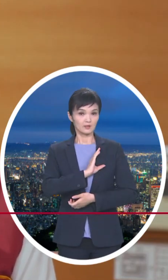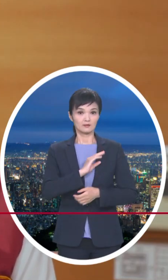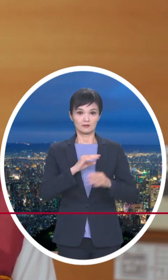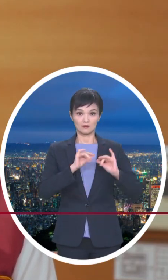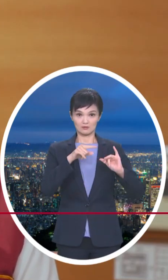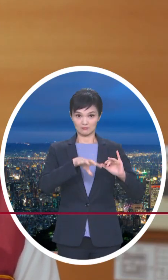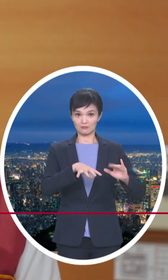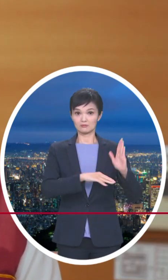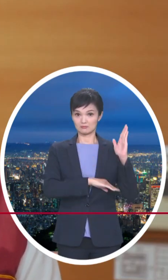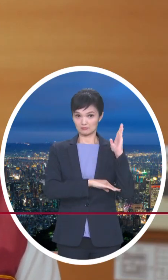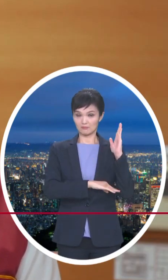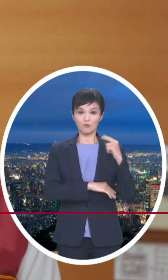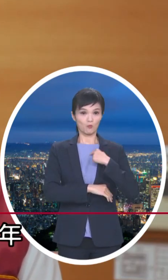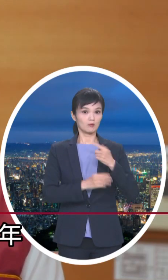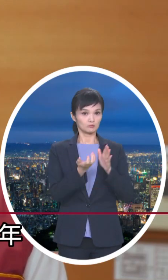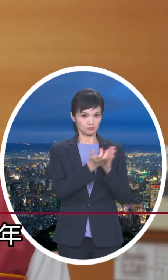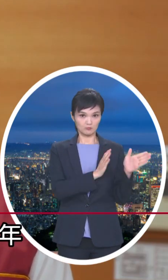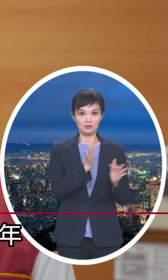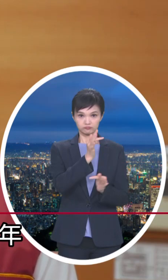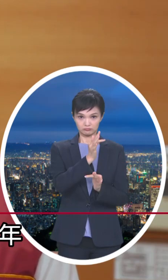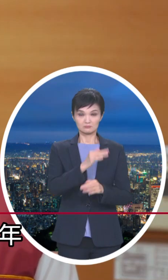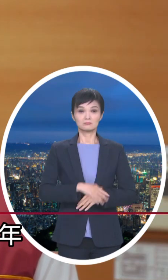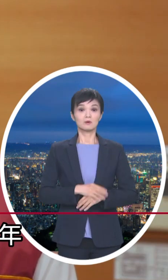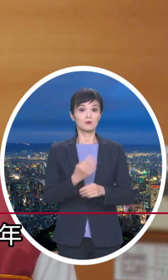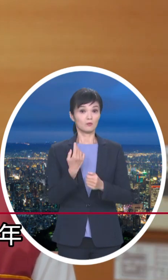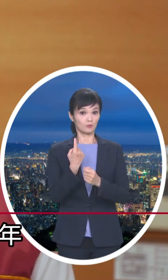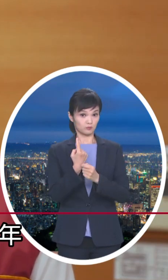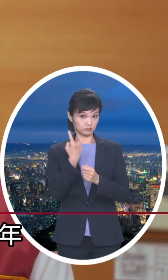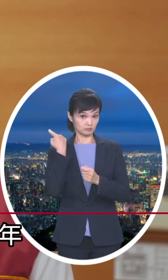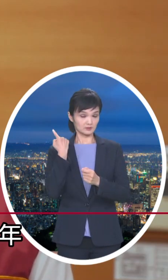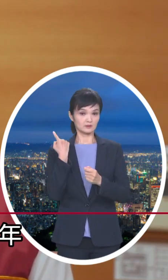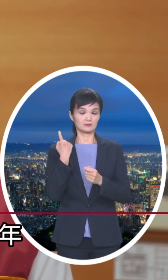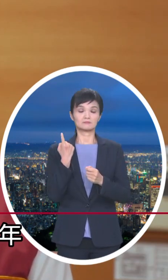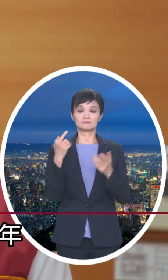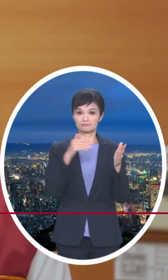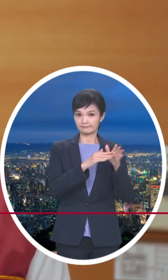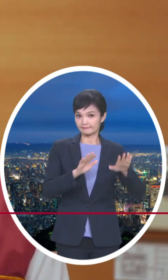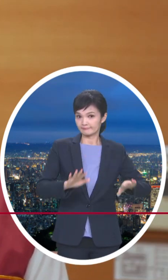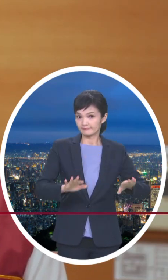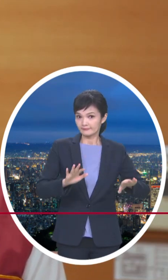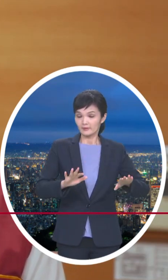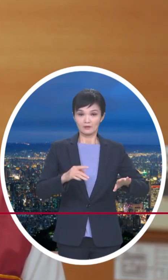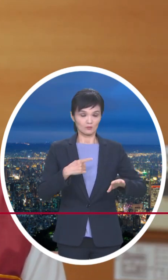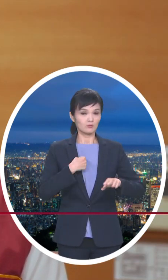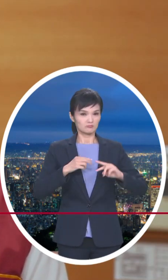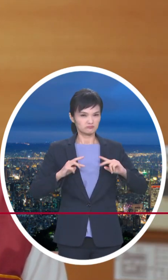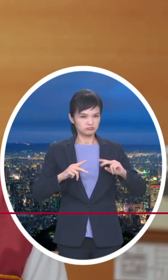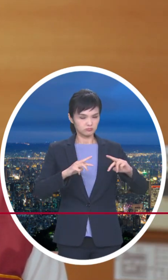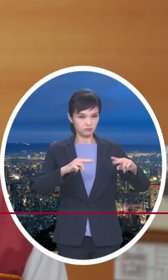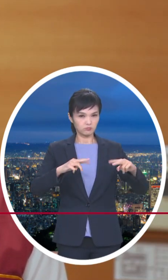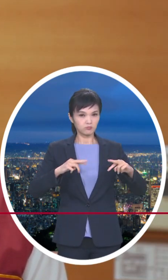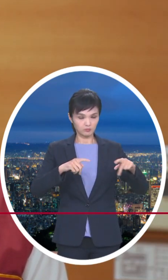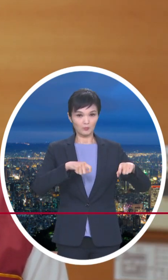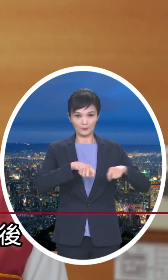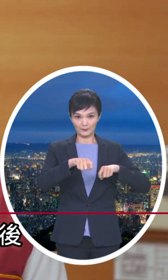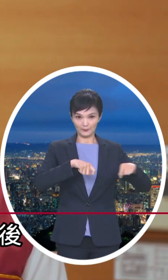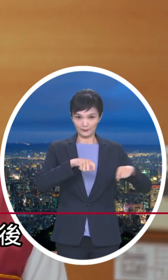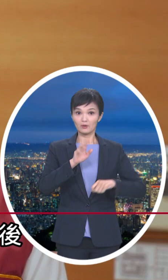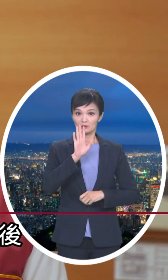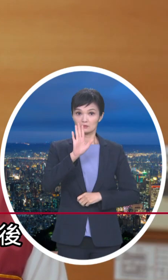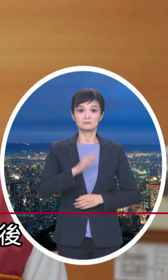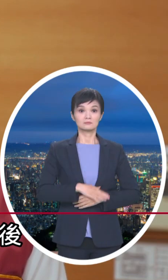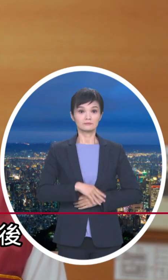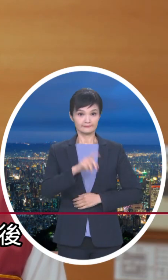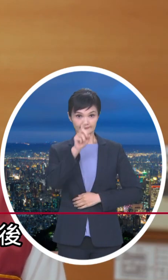做好准备。所以新北市从去年到今年不断在调整步伐，希望